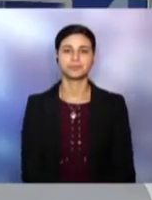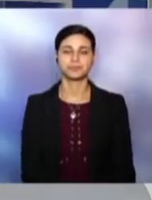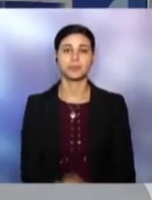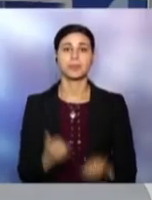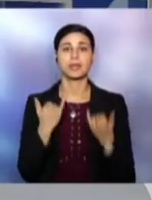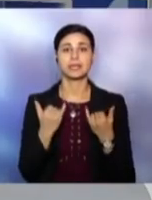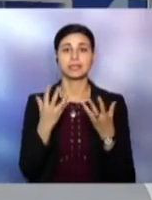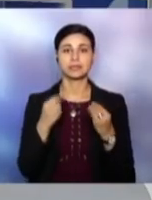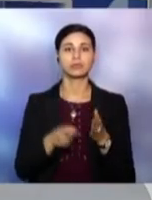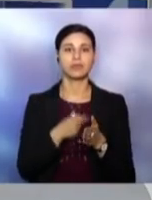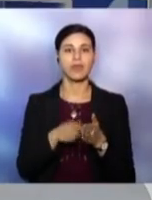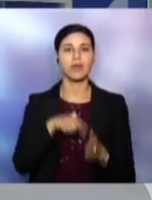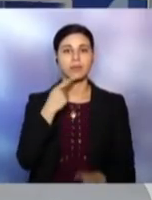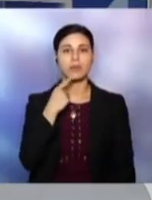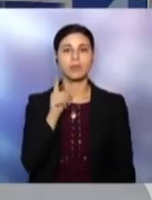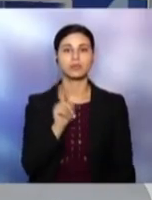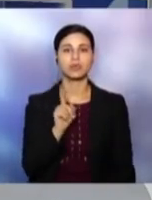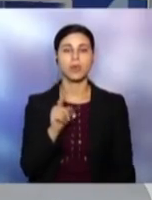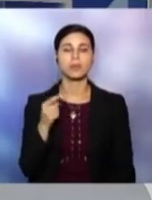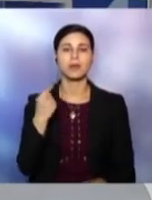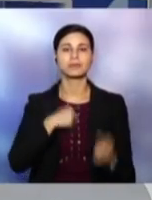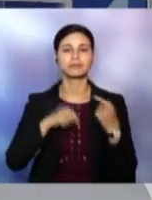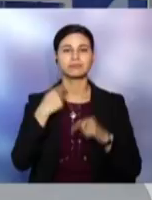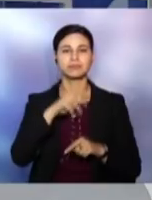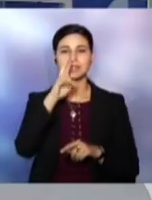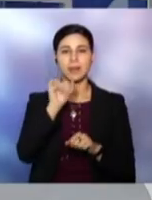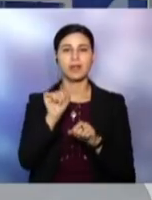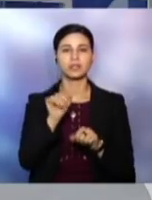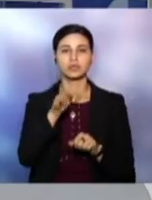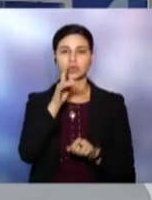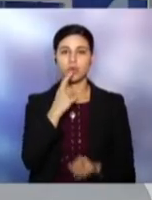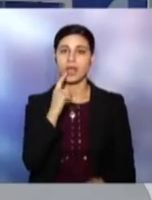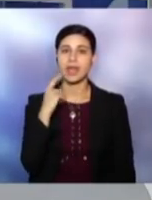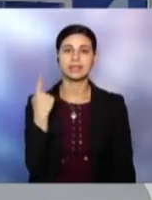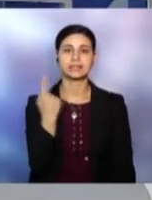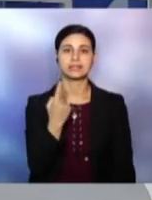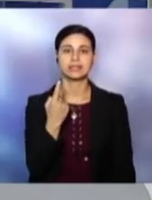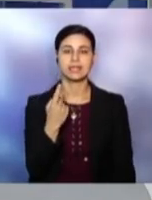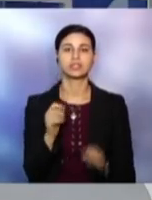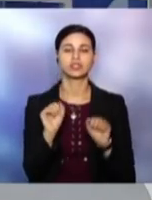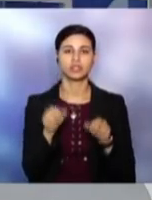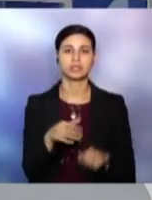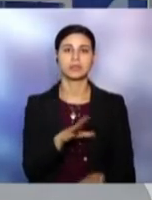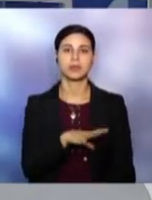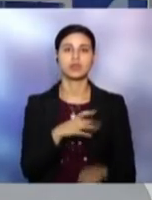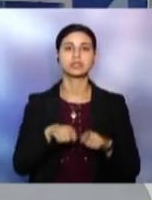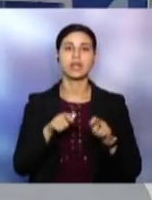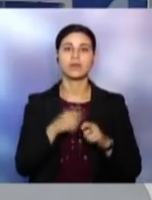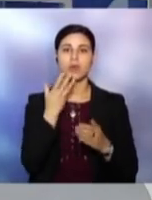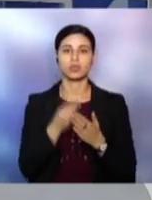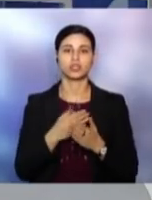დღესდღეობით კვლევები არსებობს, რომელიც გვიჩვენებს, რომ ანტიბიოტიკო თერაპიის შემდეგ დაახლოებით 1 წელი შეიძლება იყოს დარღვეული